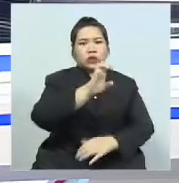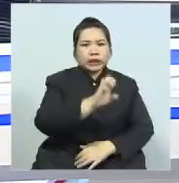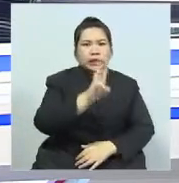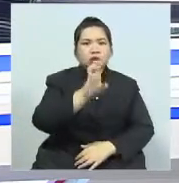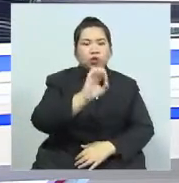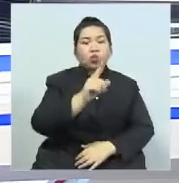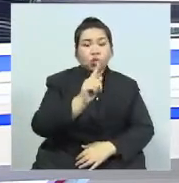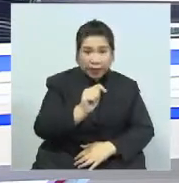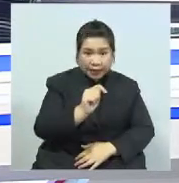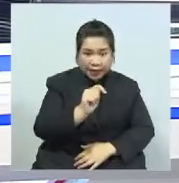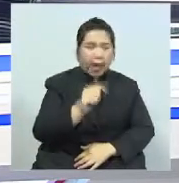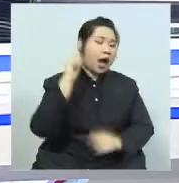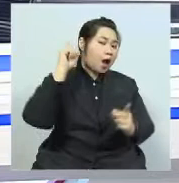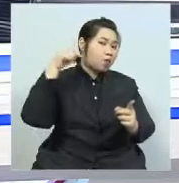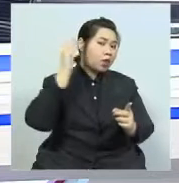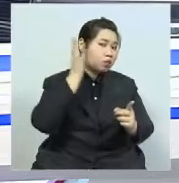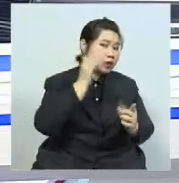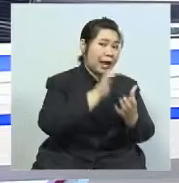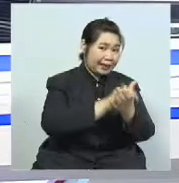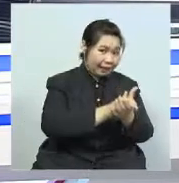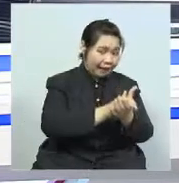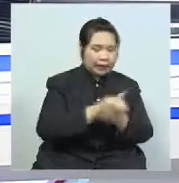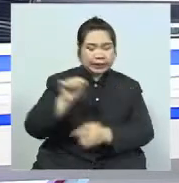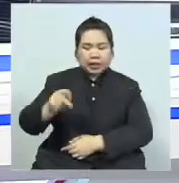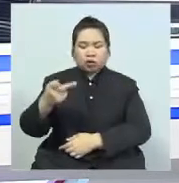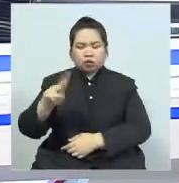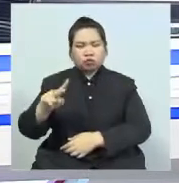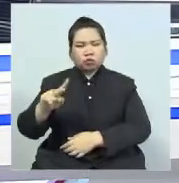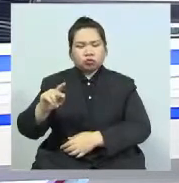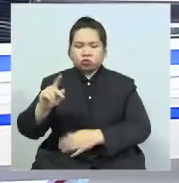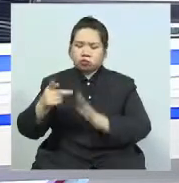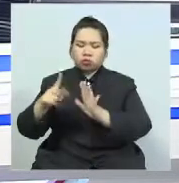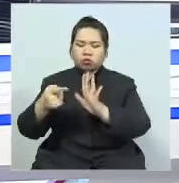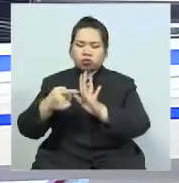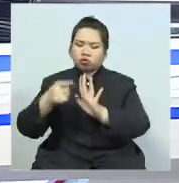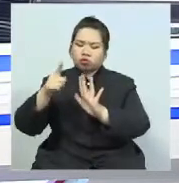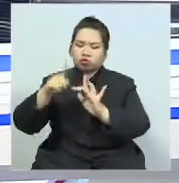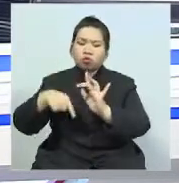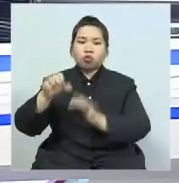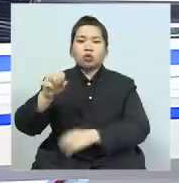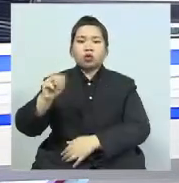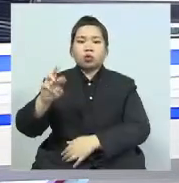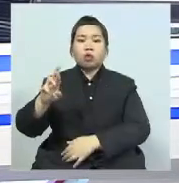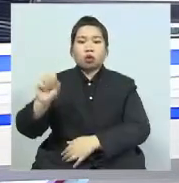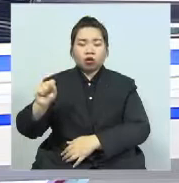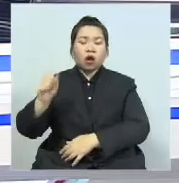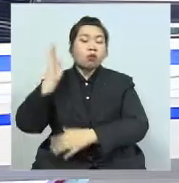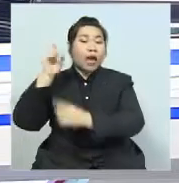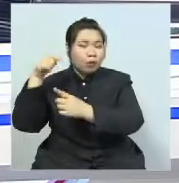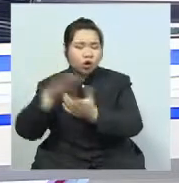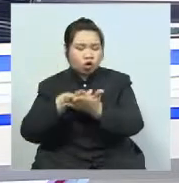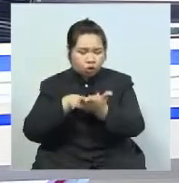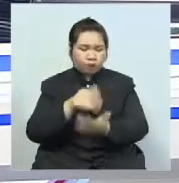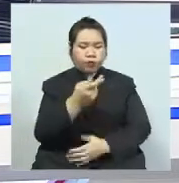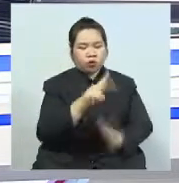สก็คือชายกับหญิง คู่ชีวิตนี่คือเป็นบุคคลเพศเดียวกันนะคะที่จะมาแต่งงานกันใช้ชีวิตอยู่ด้วยกัน ใช่ค่ะคือก่อ